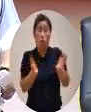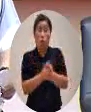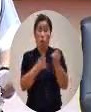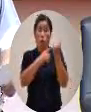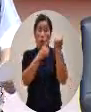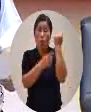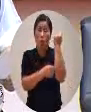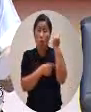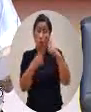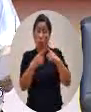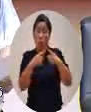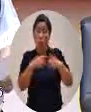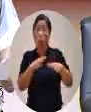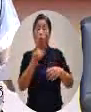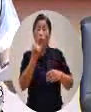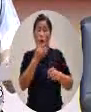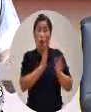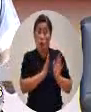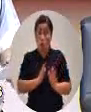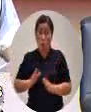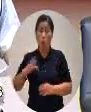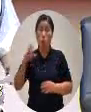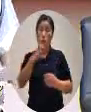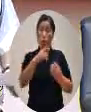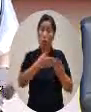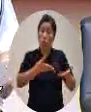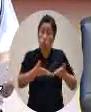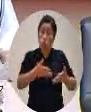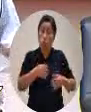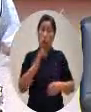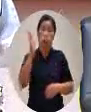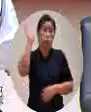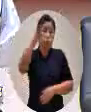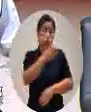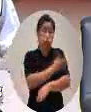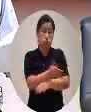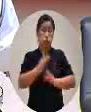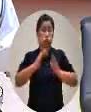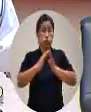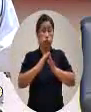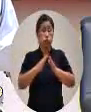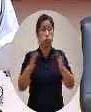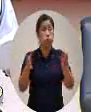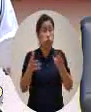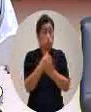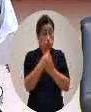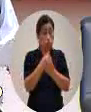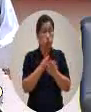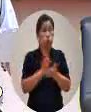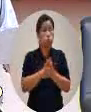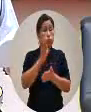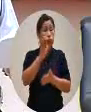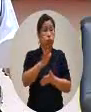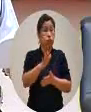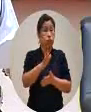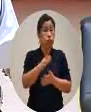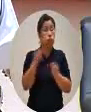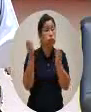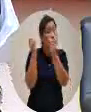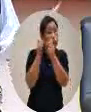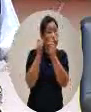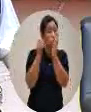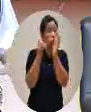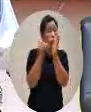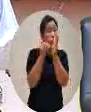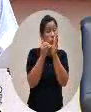處理方案但是像類似我們縣市合併已經合併了有壞了一年